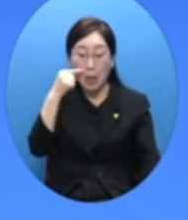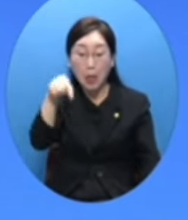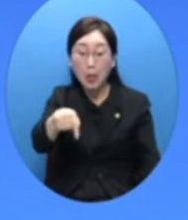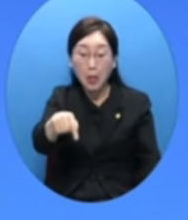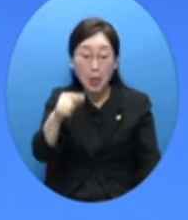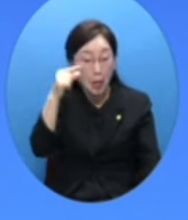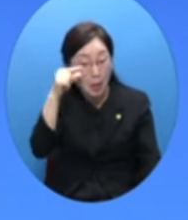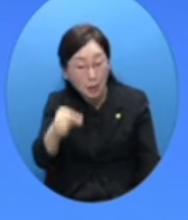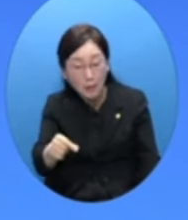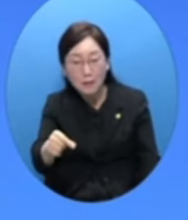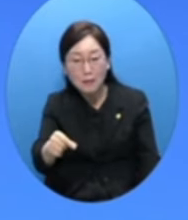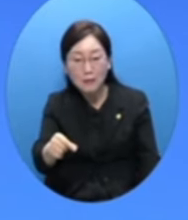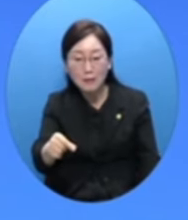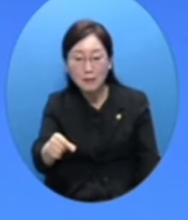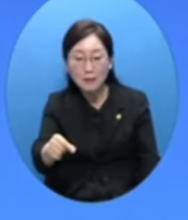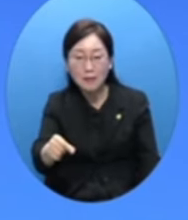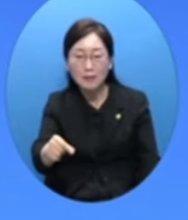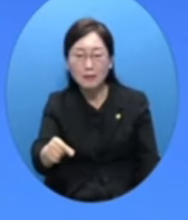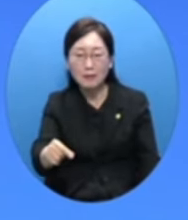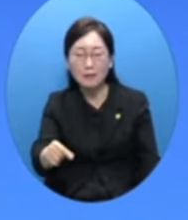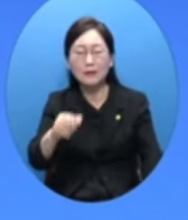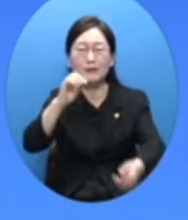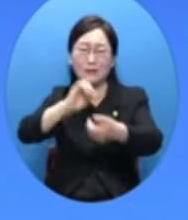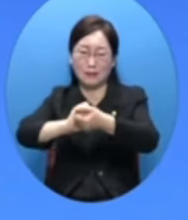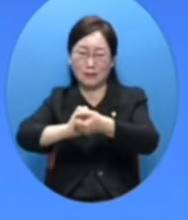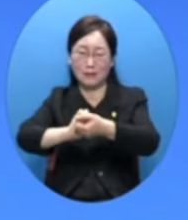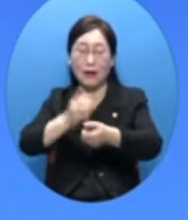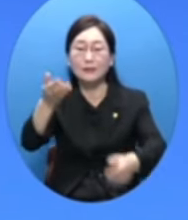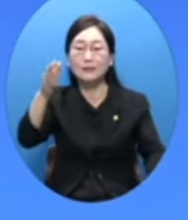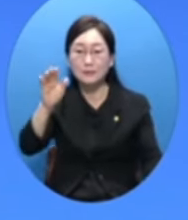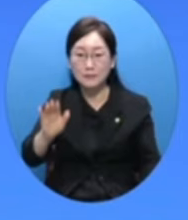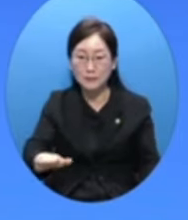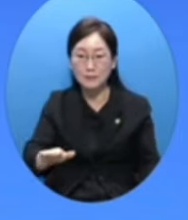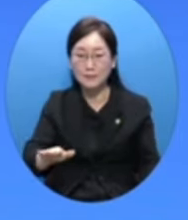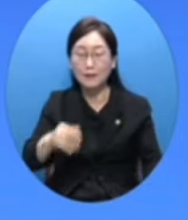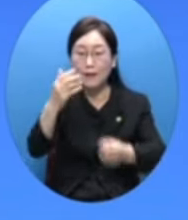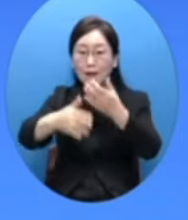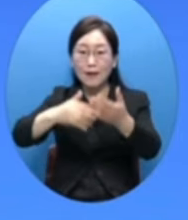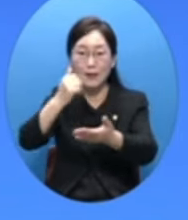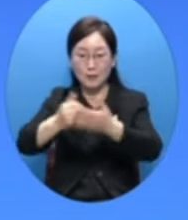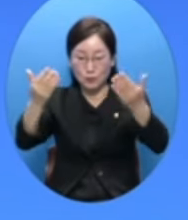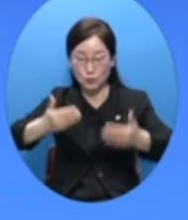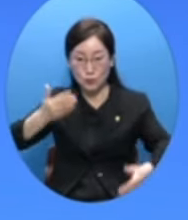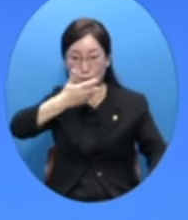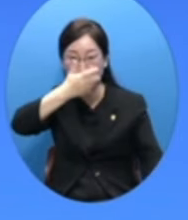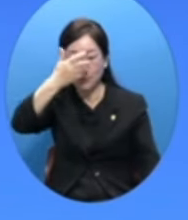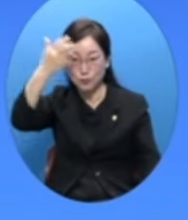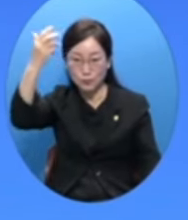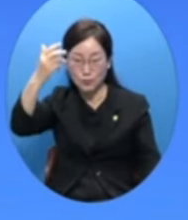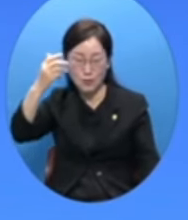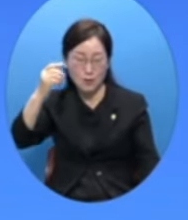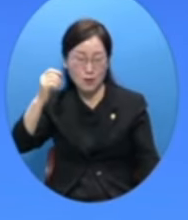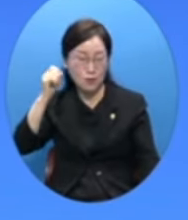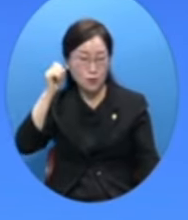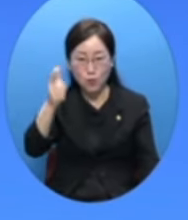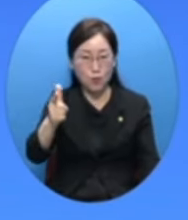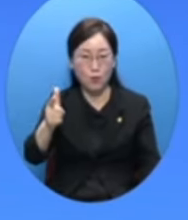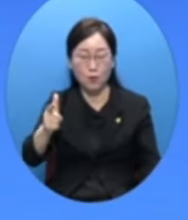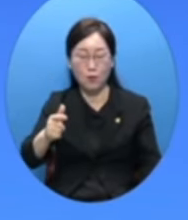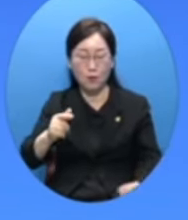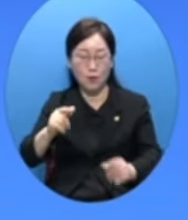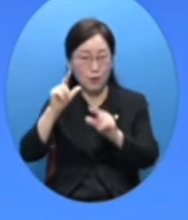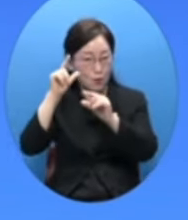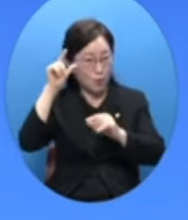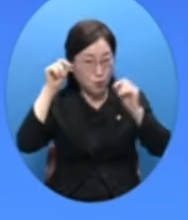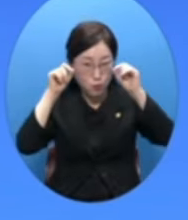보는 그러한 제한적인 꿈입니다. 그러나 하나님의 주시는 꿈은 영원한 꿈입니다. 미래를